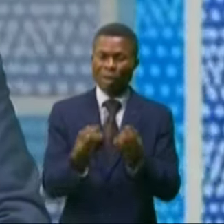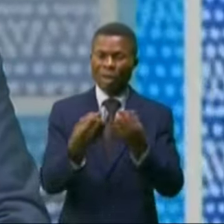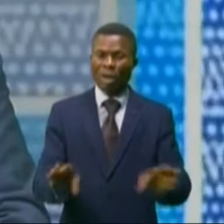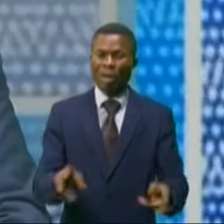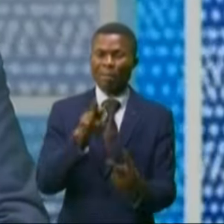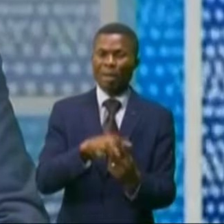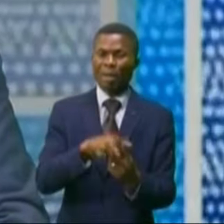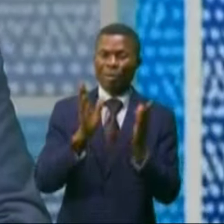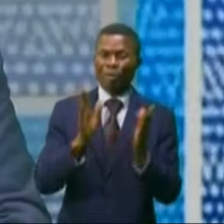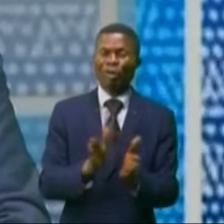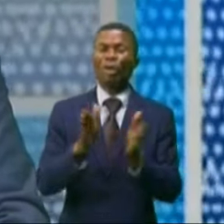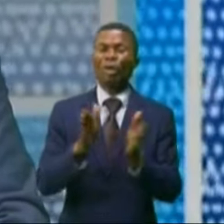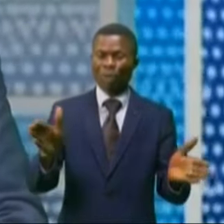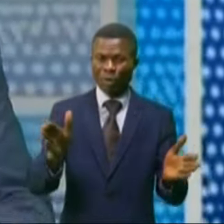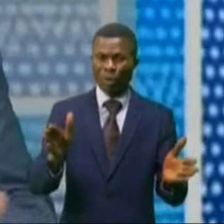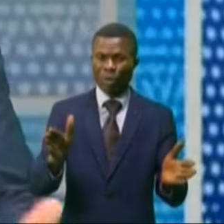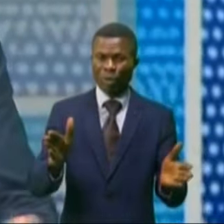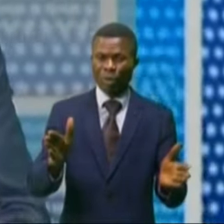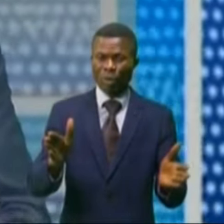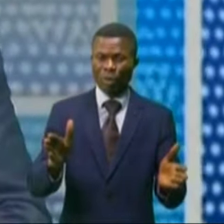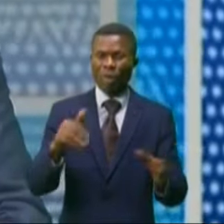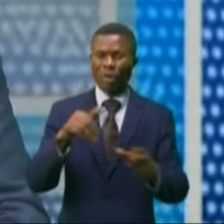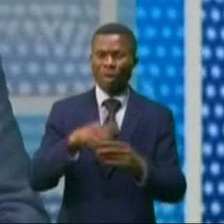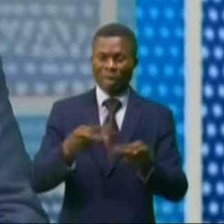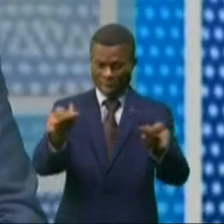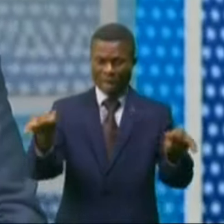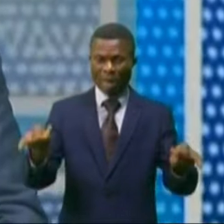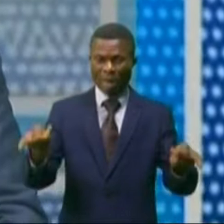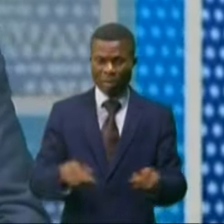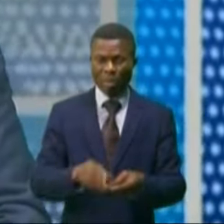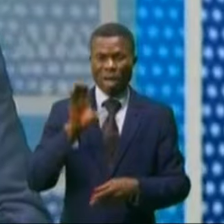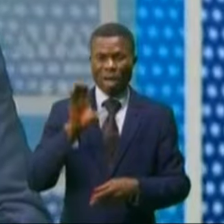prévisionnel, généralement, dans notre environnement, les banques